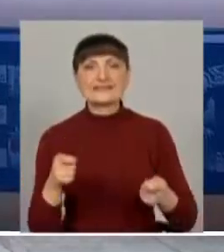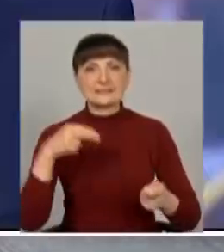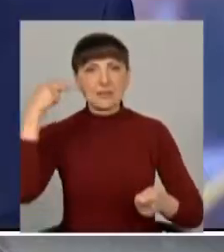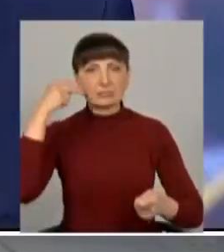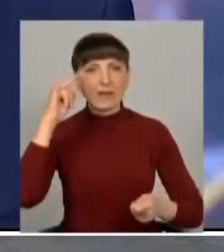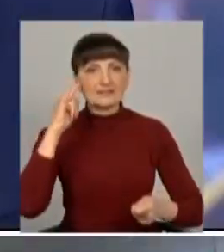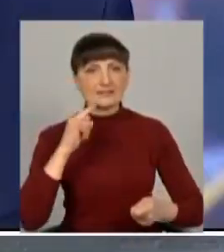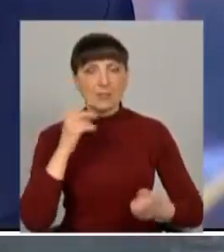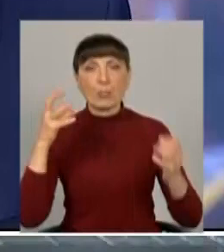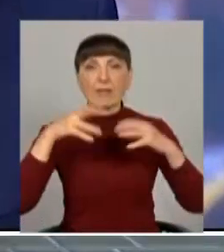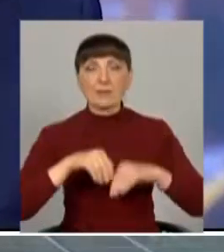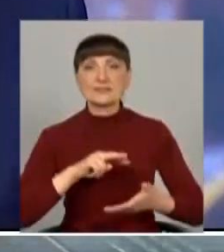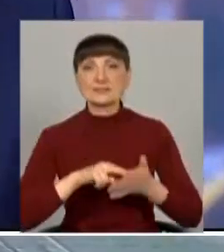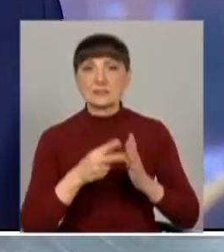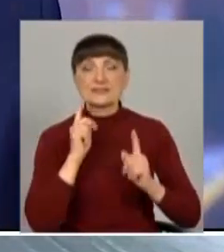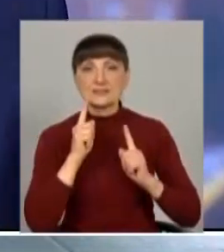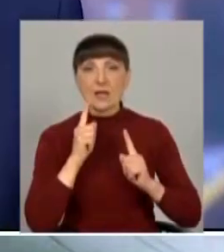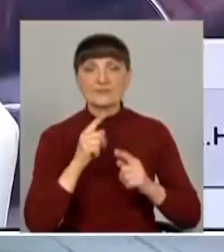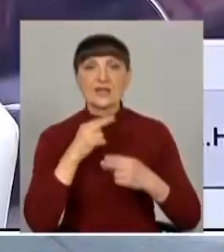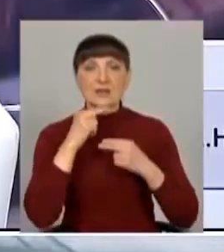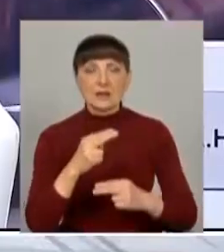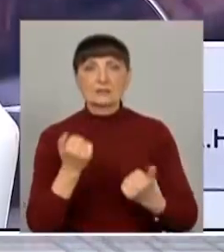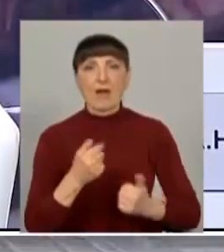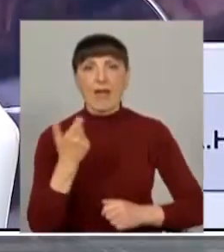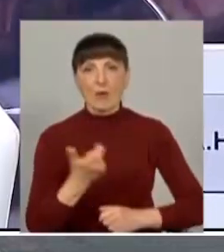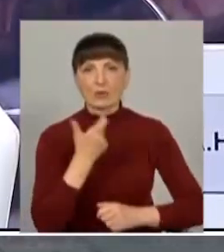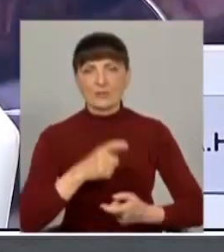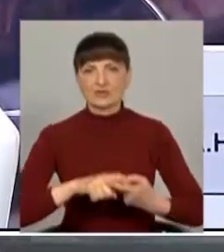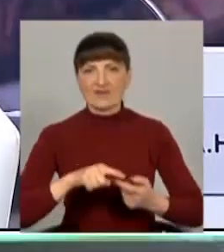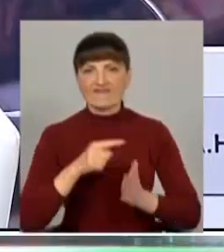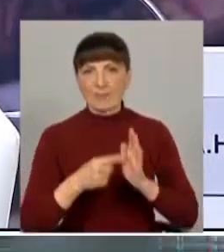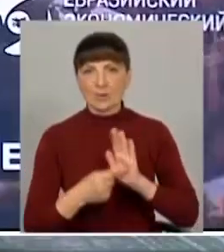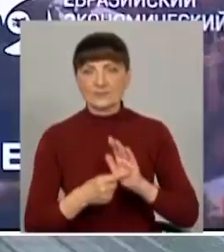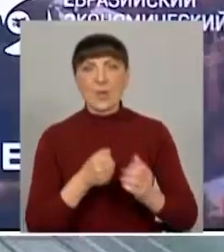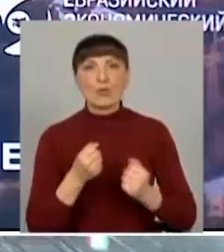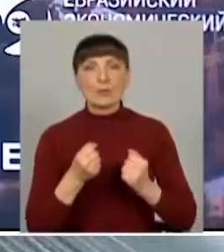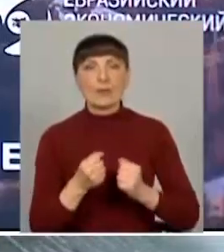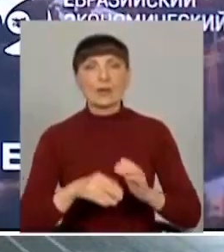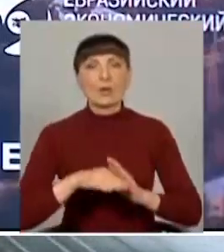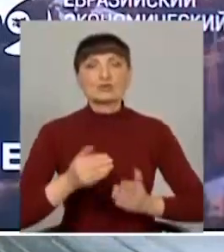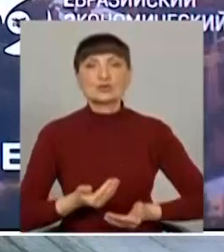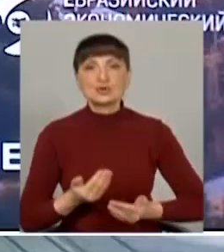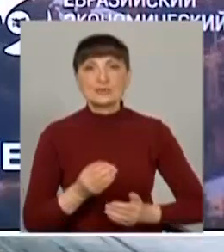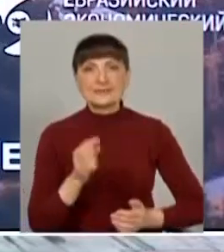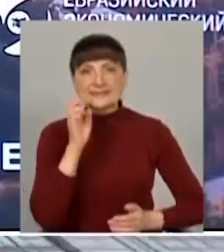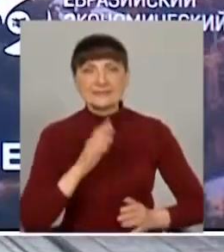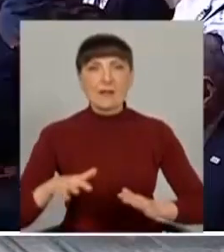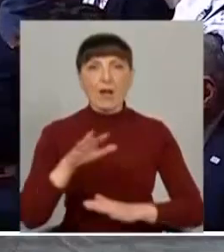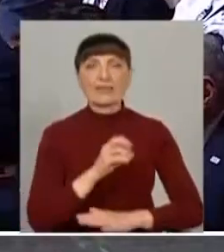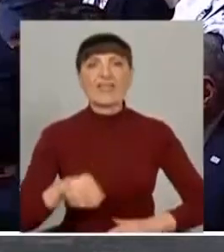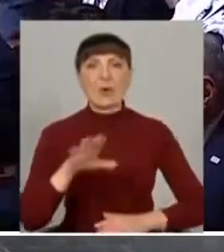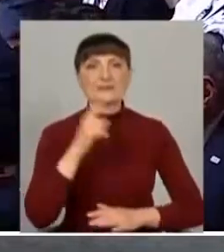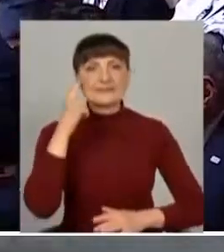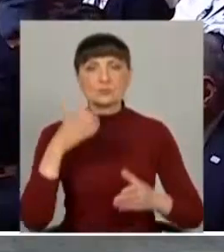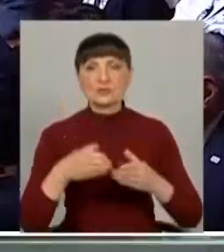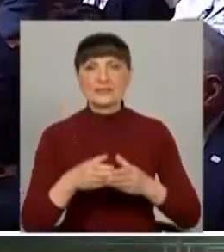пленарном заседании акцентировано именно на экономических аспектах. Ведь укрепление благосостояния стран Евразийского экономического союза